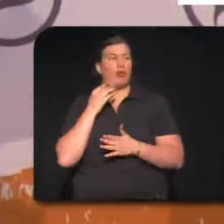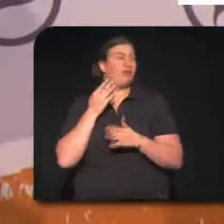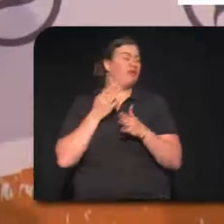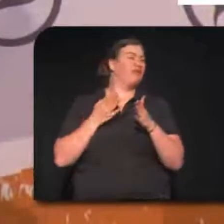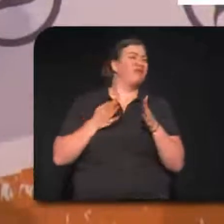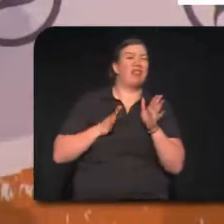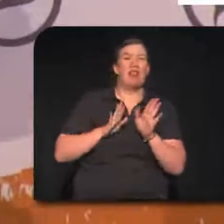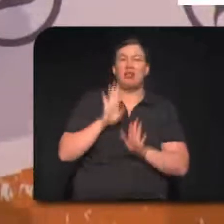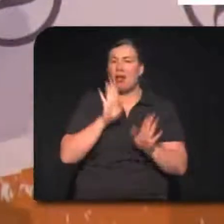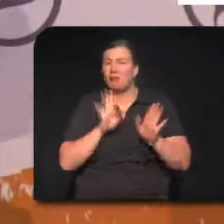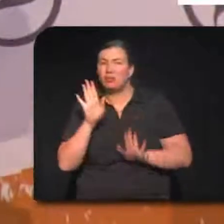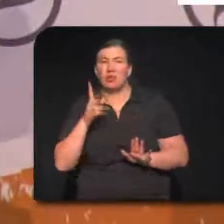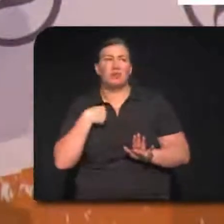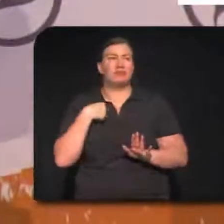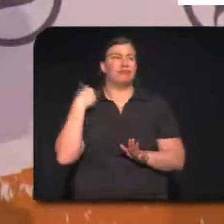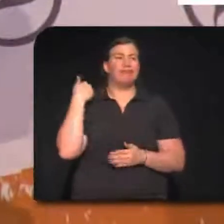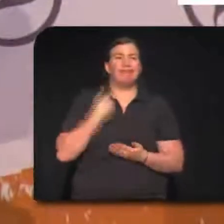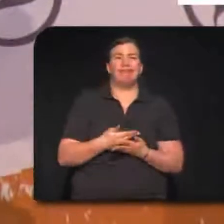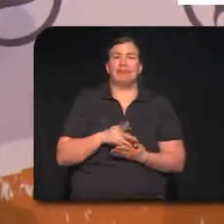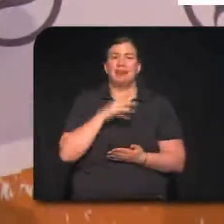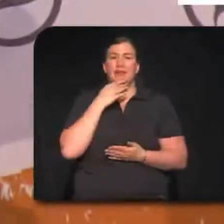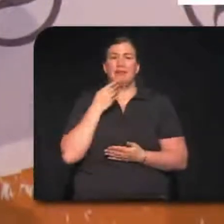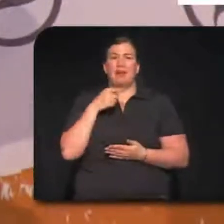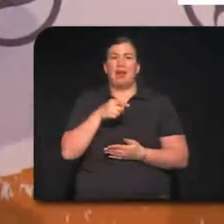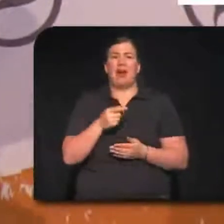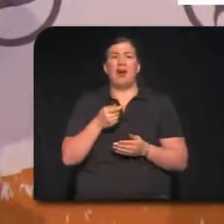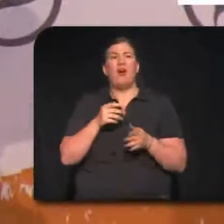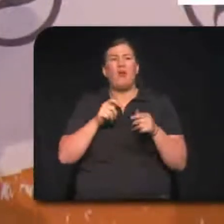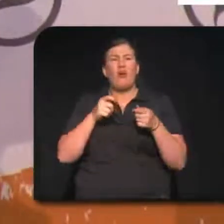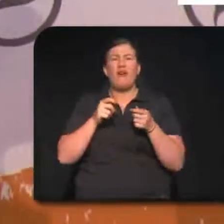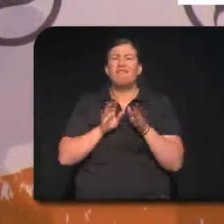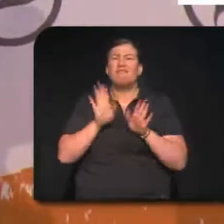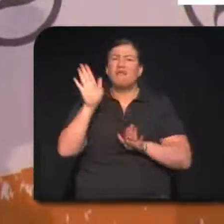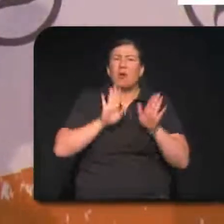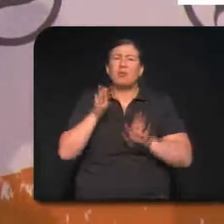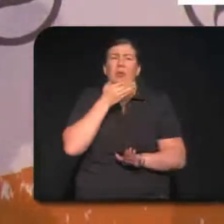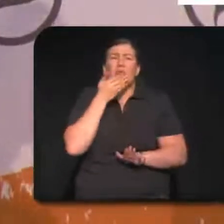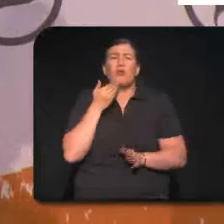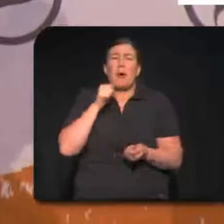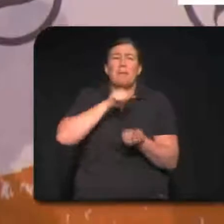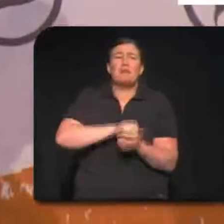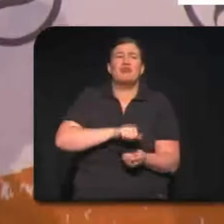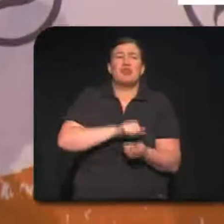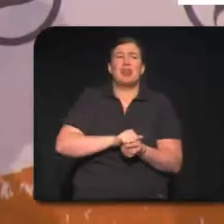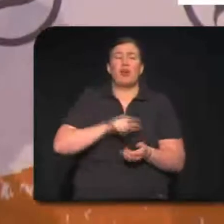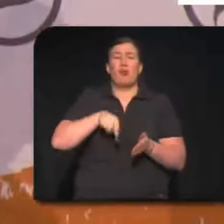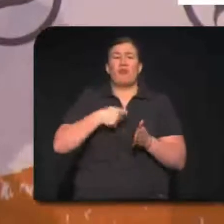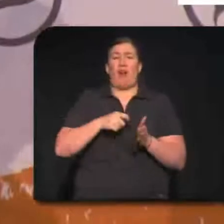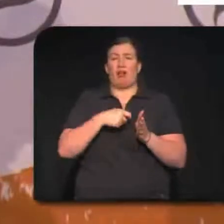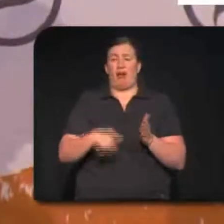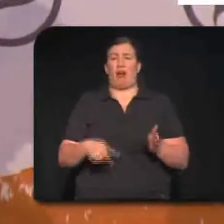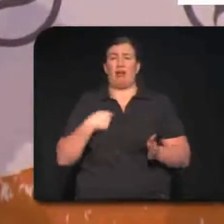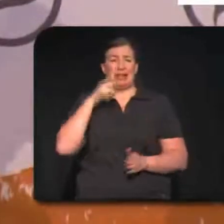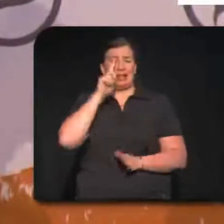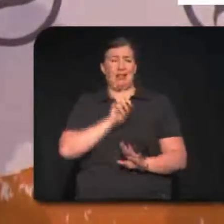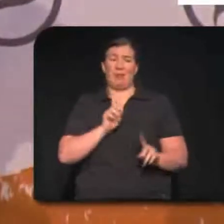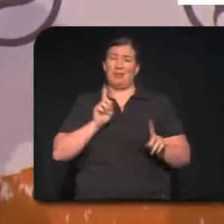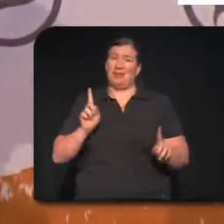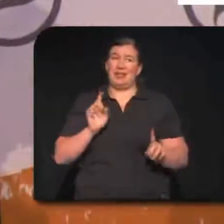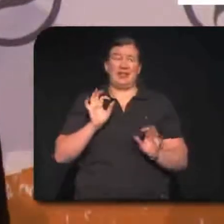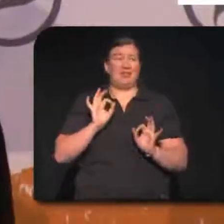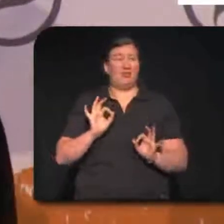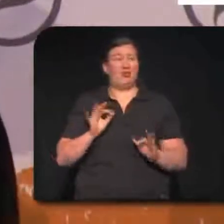einen bestätigungswegegang ohne bestätigungswahlgang bei einem derartigen Abstimmung ist aber nicht nur